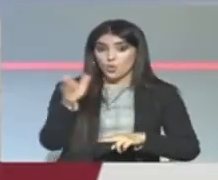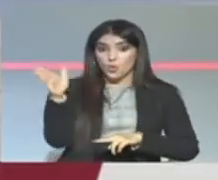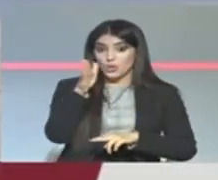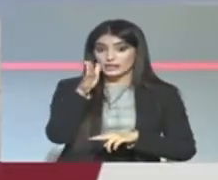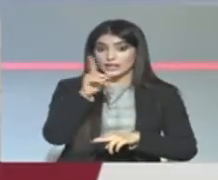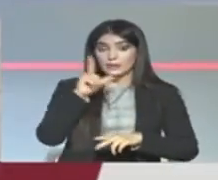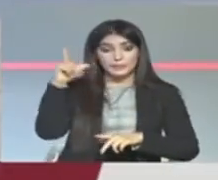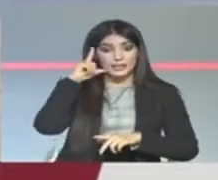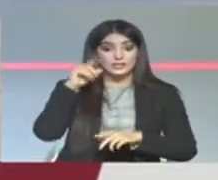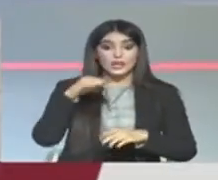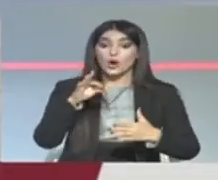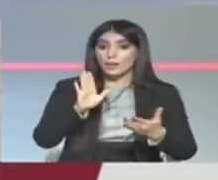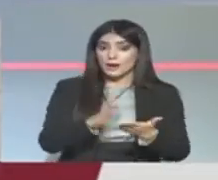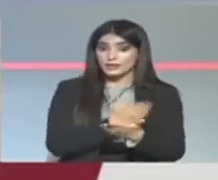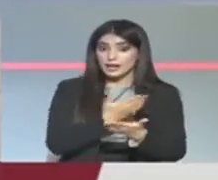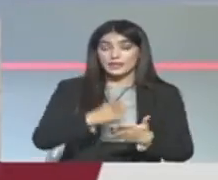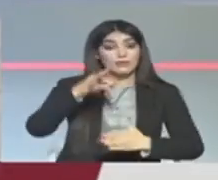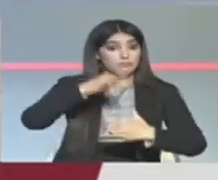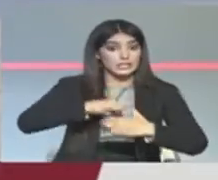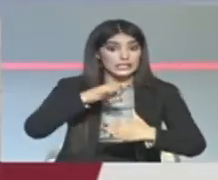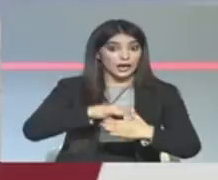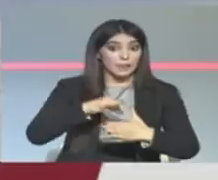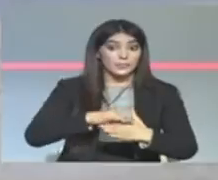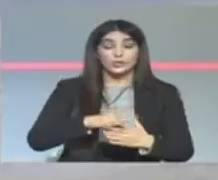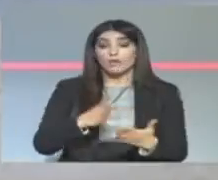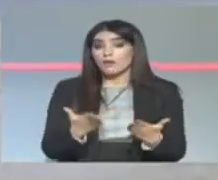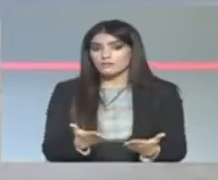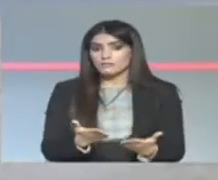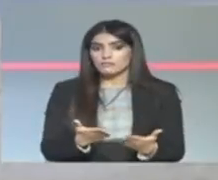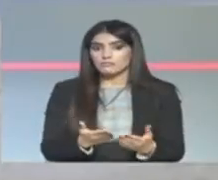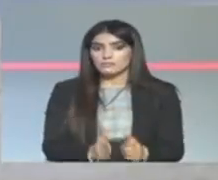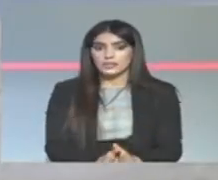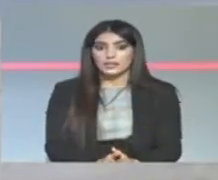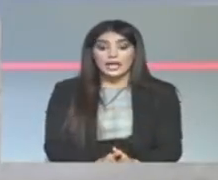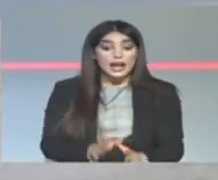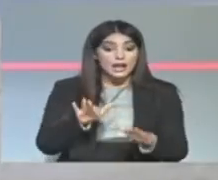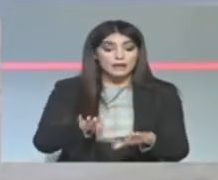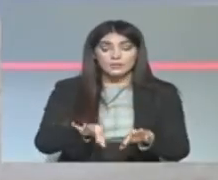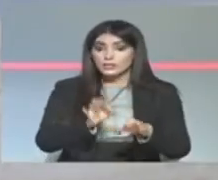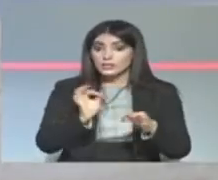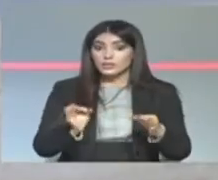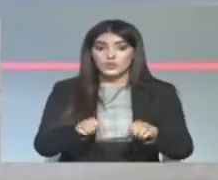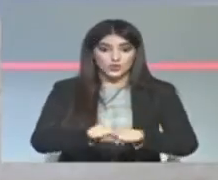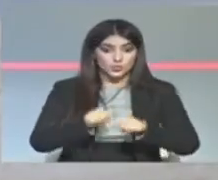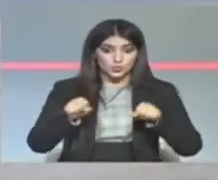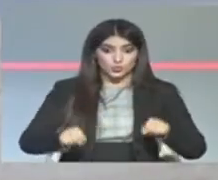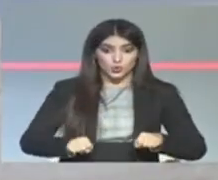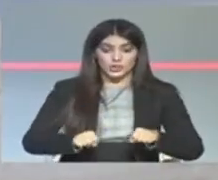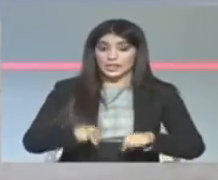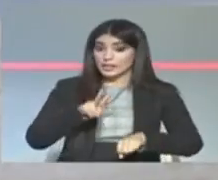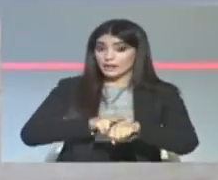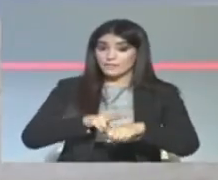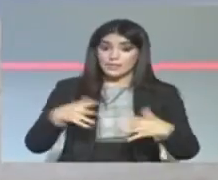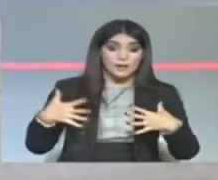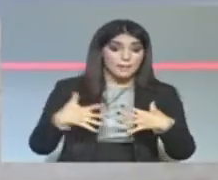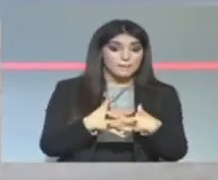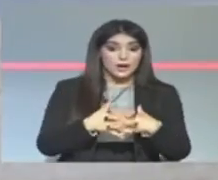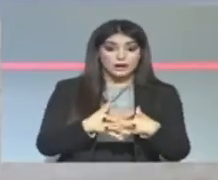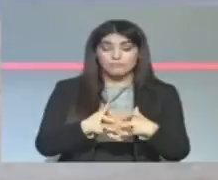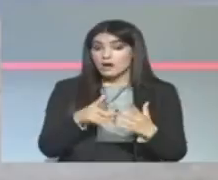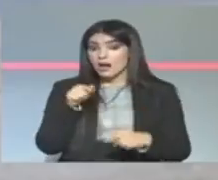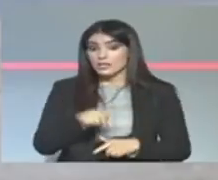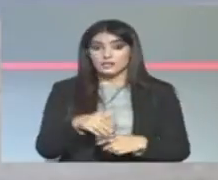الانتخابات يتطلب اه اه ايجاد اه ايجاد سلطه تنفيذيه موحده يتطلب توحيد